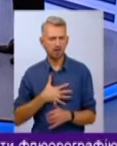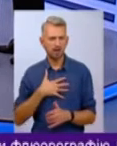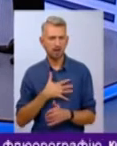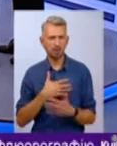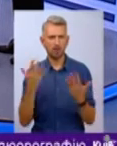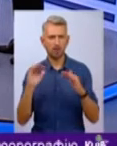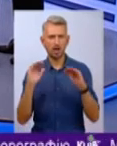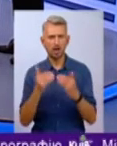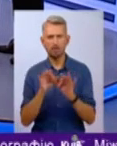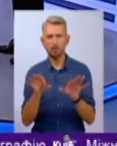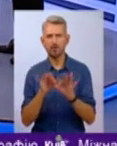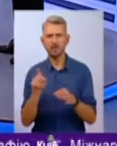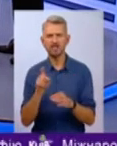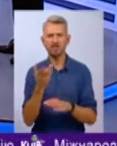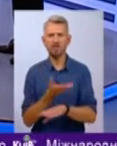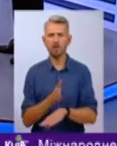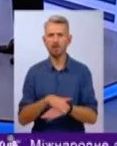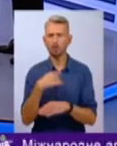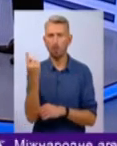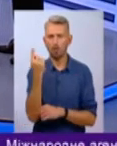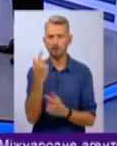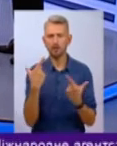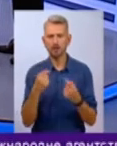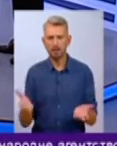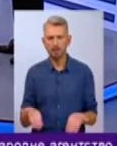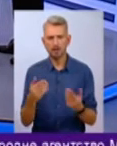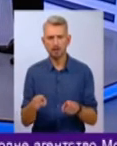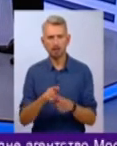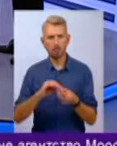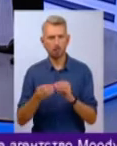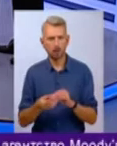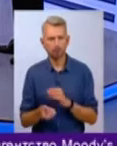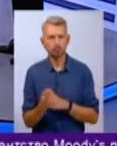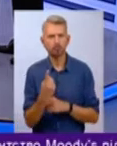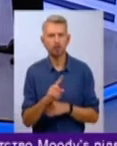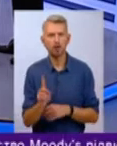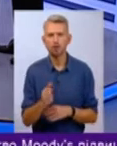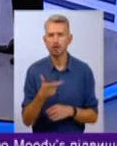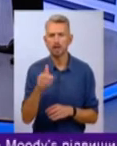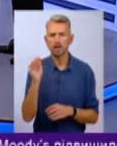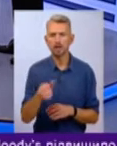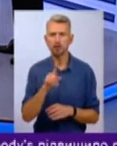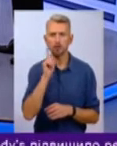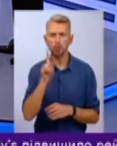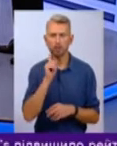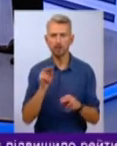репортаж з Волинської області, де піднялася така проблема, що декілька тисяч